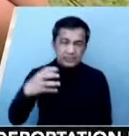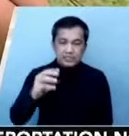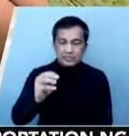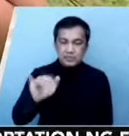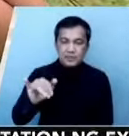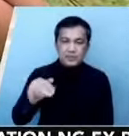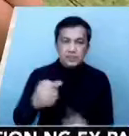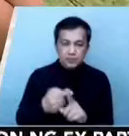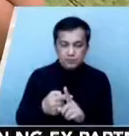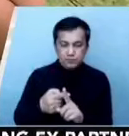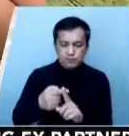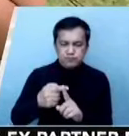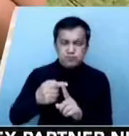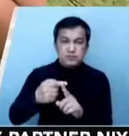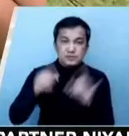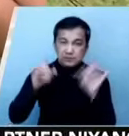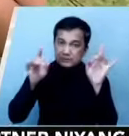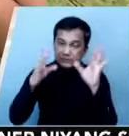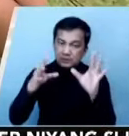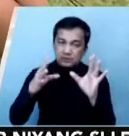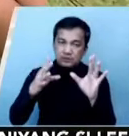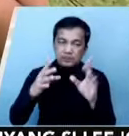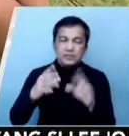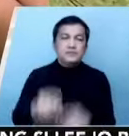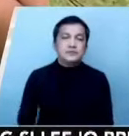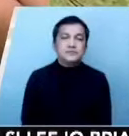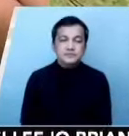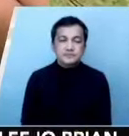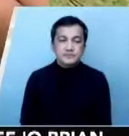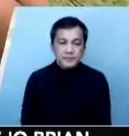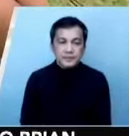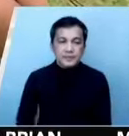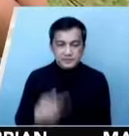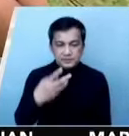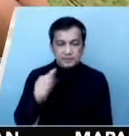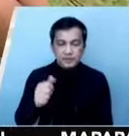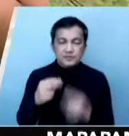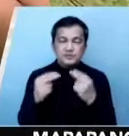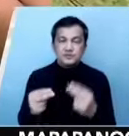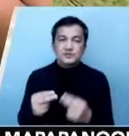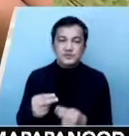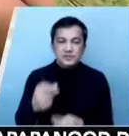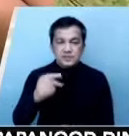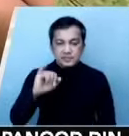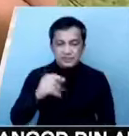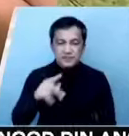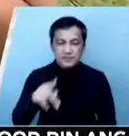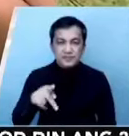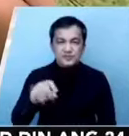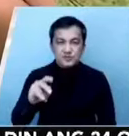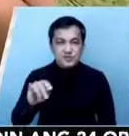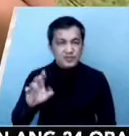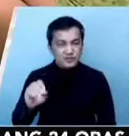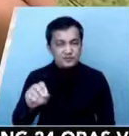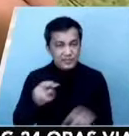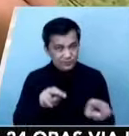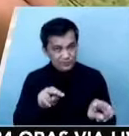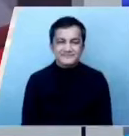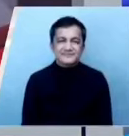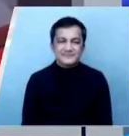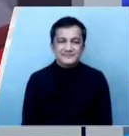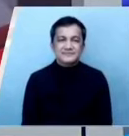sa extreme danger ang temperatura. Para sa GMA Integrated News, JP Soriano, nakatutok 24